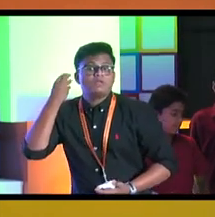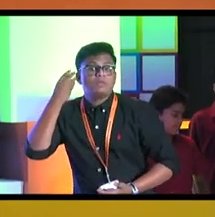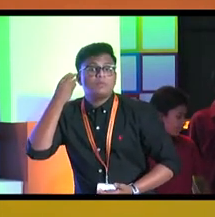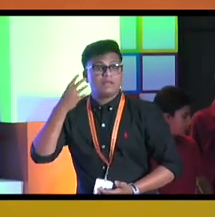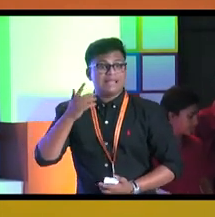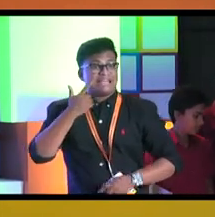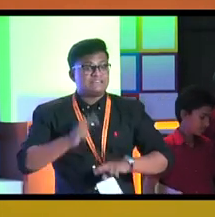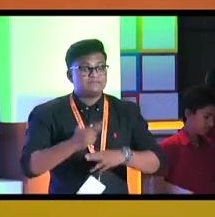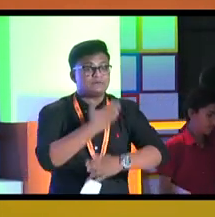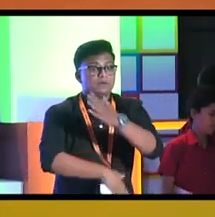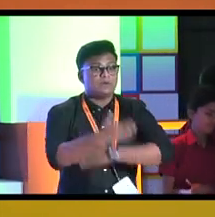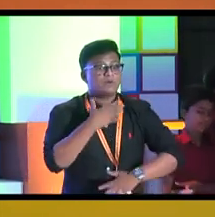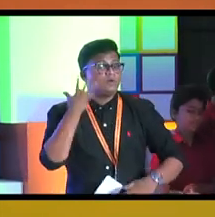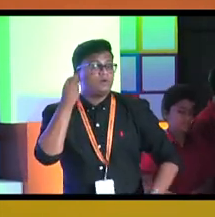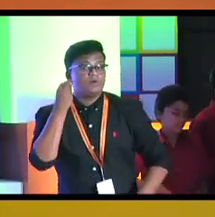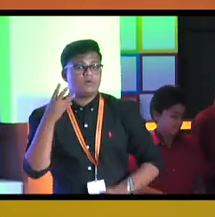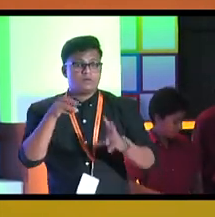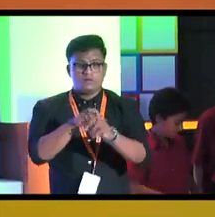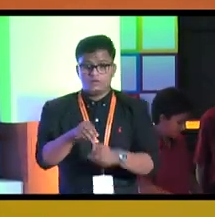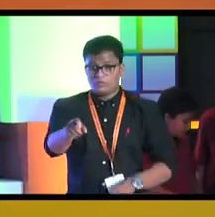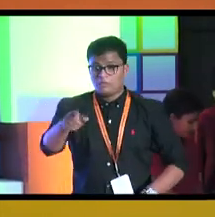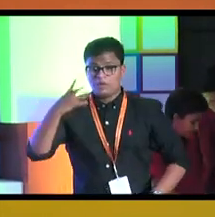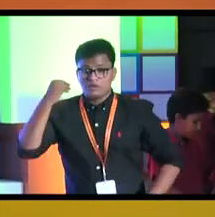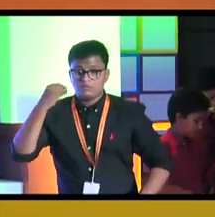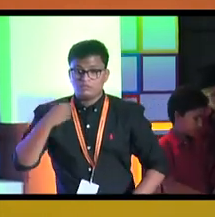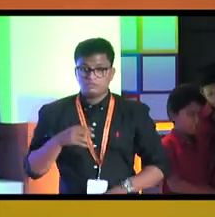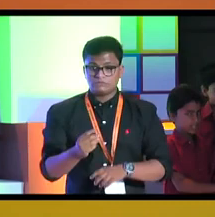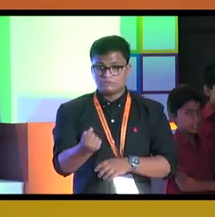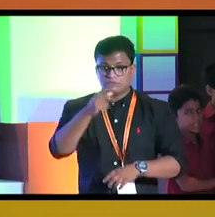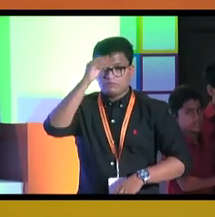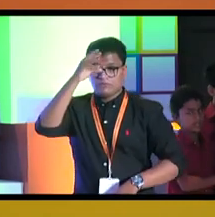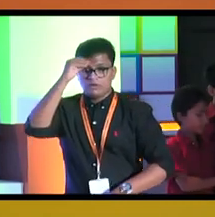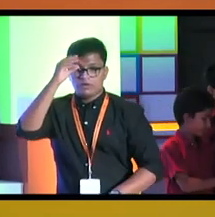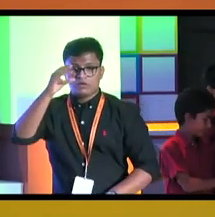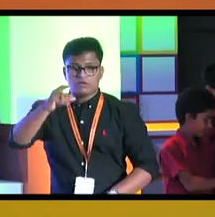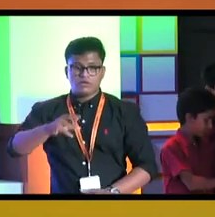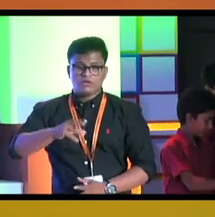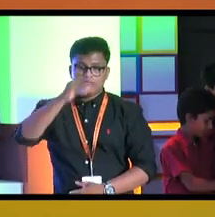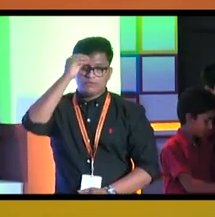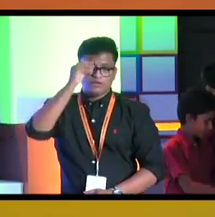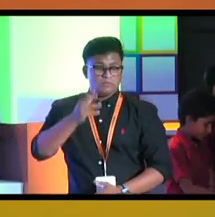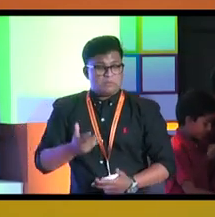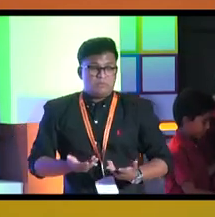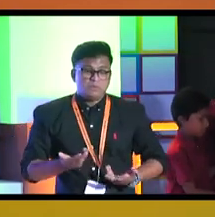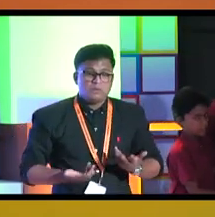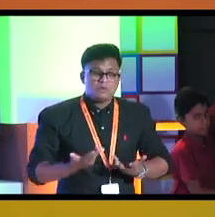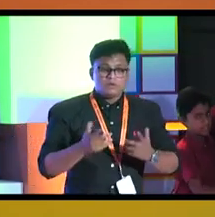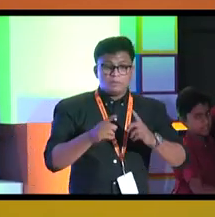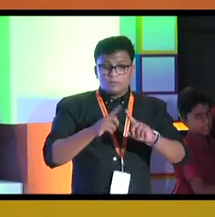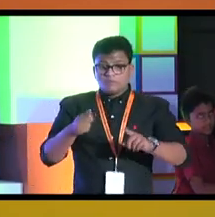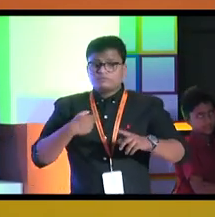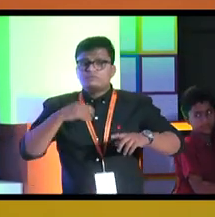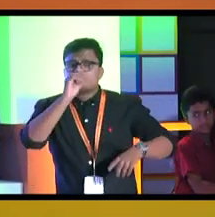होगा तो नॉर्मल बच्चे की लर्निंग की स्पीड भी कम हो जाएगी. बट ऑन द कॉन्ट्ररी वॉट वी हैव